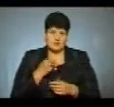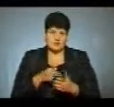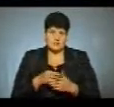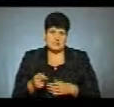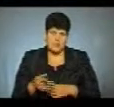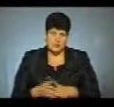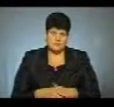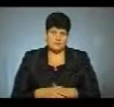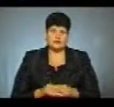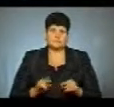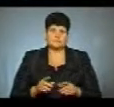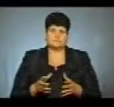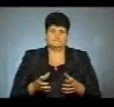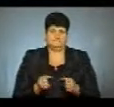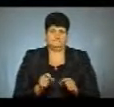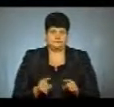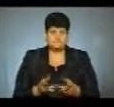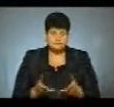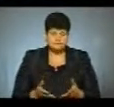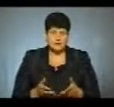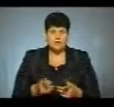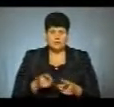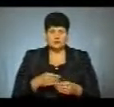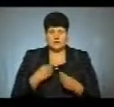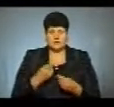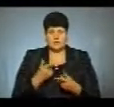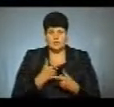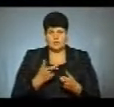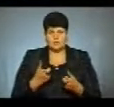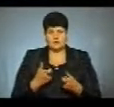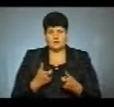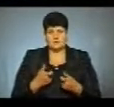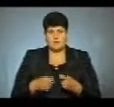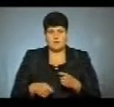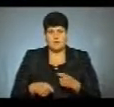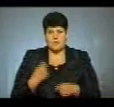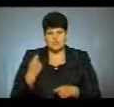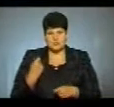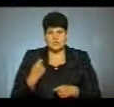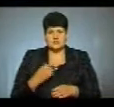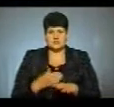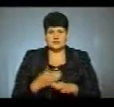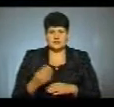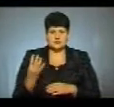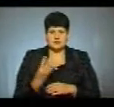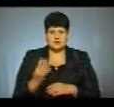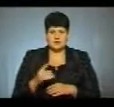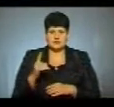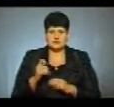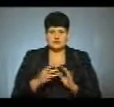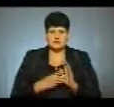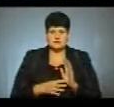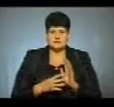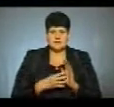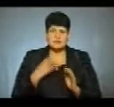і затримали зловмисника. Наразі йому оголошено про підозру у скоєнні злочину, передбаченого частиною 4 статті